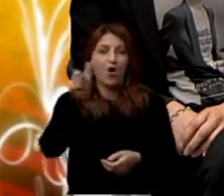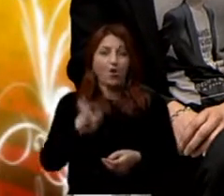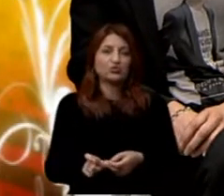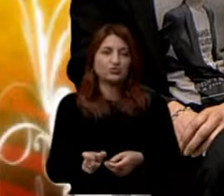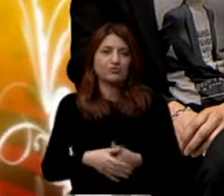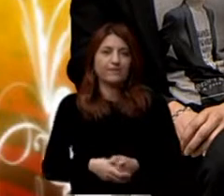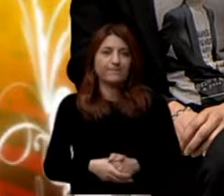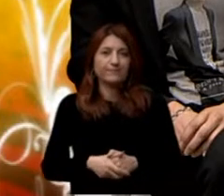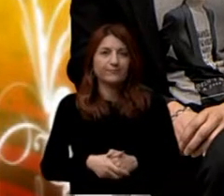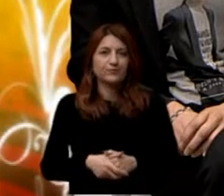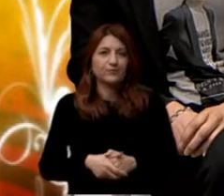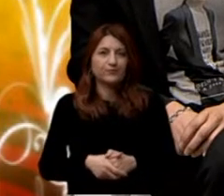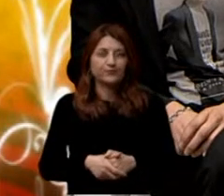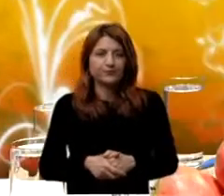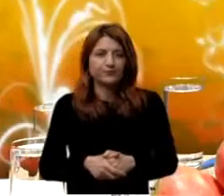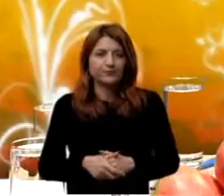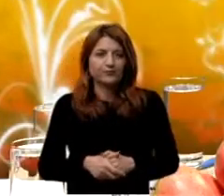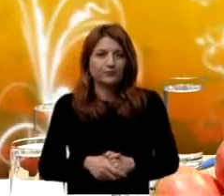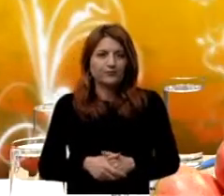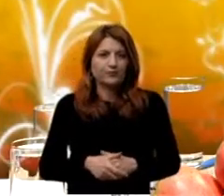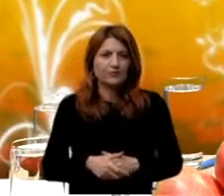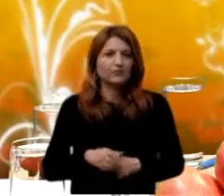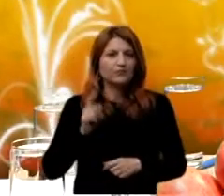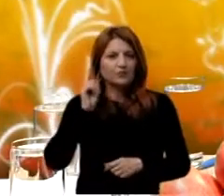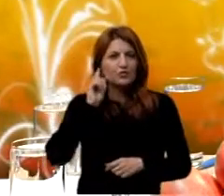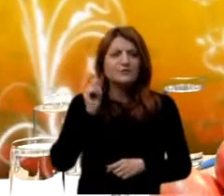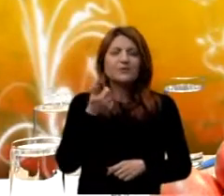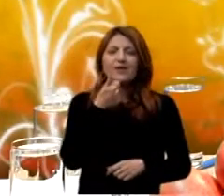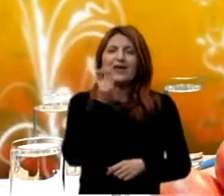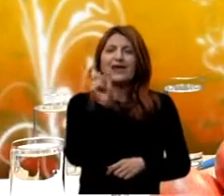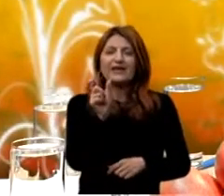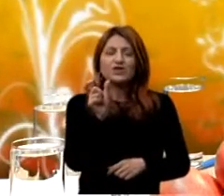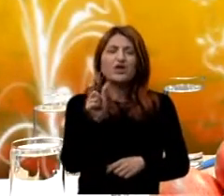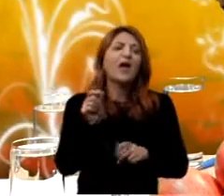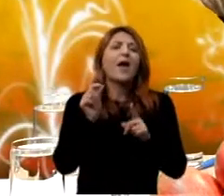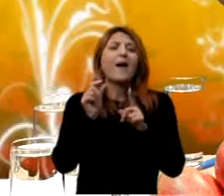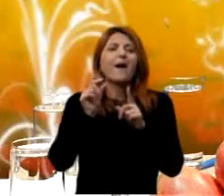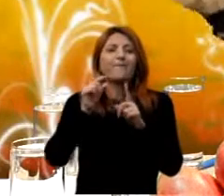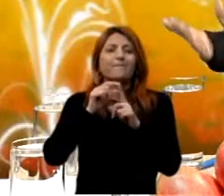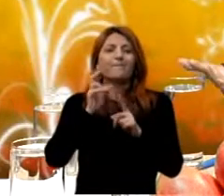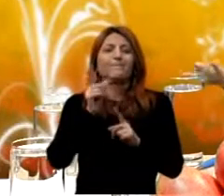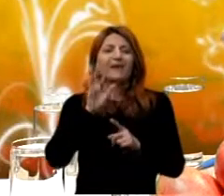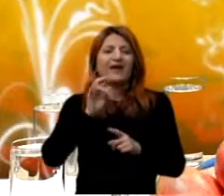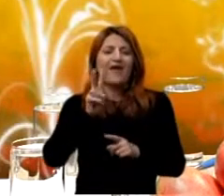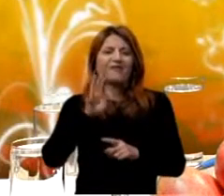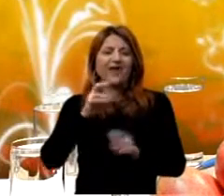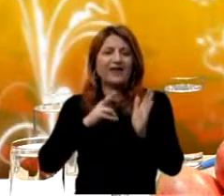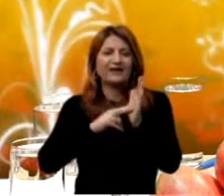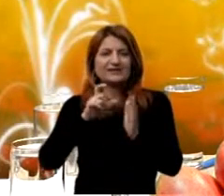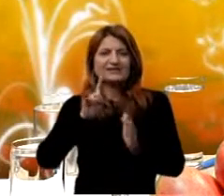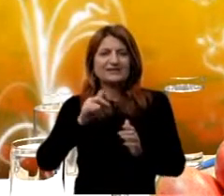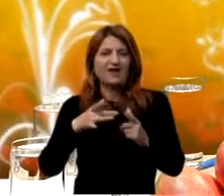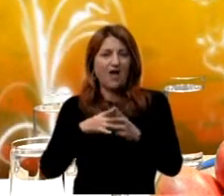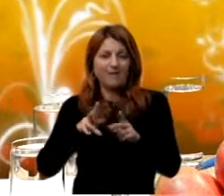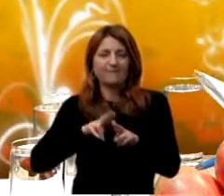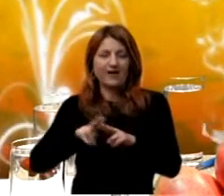osobe. Čuli smo da je spomenuta riječ prevencija. Kada se ostari, kada se dođe u tu dob, zapravo, evo, samo